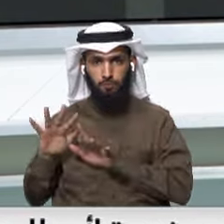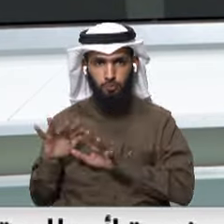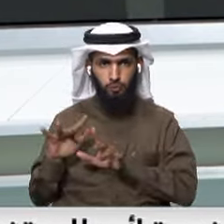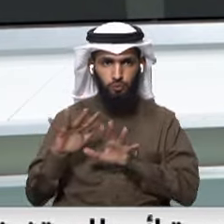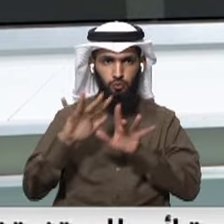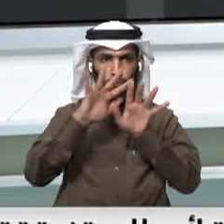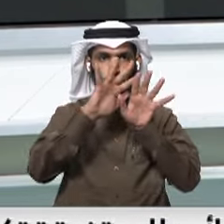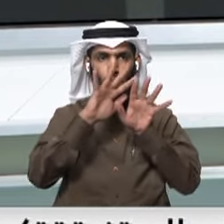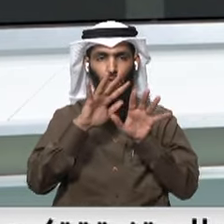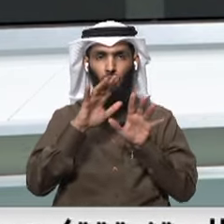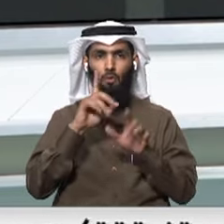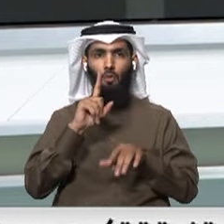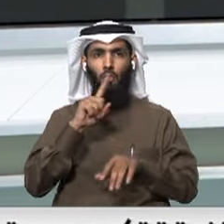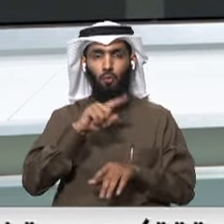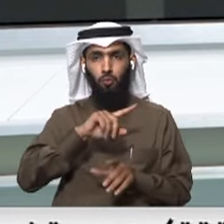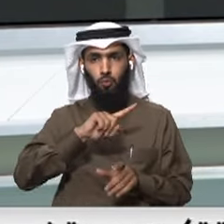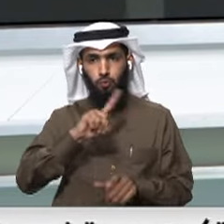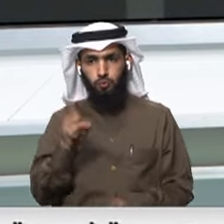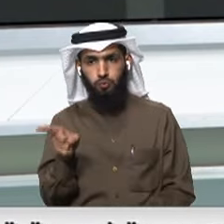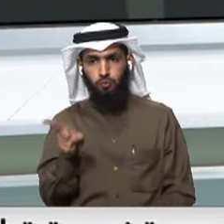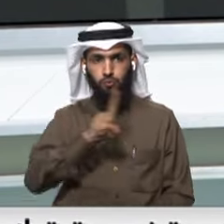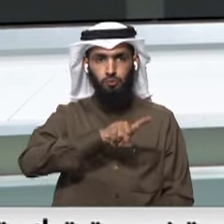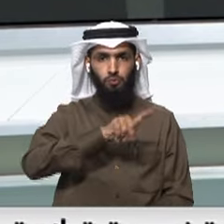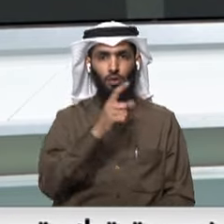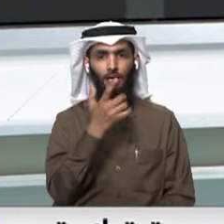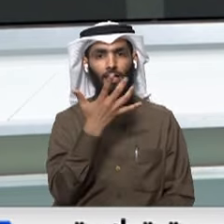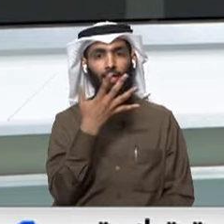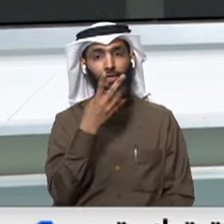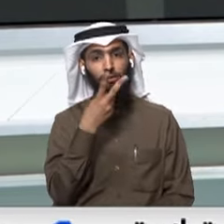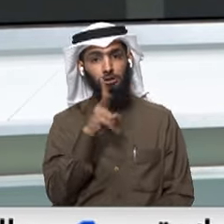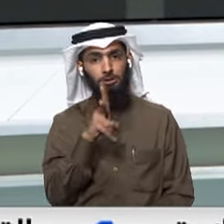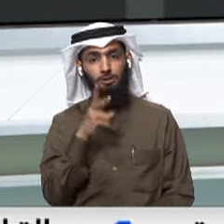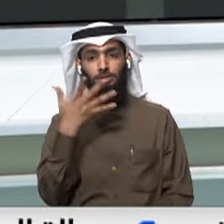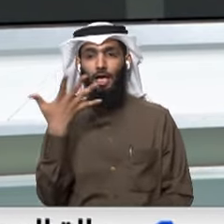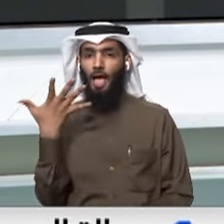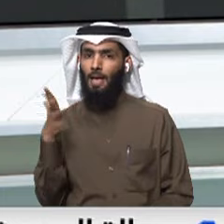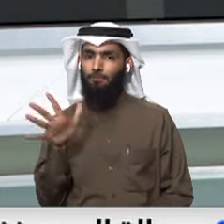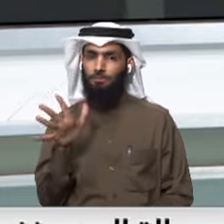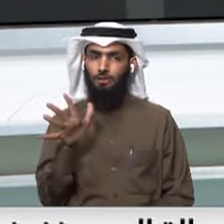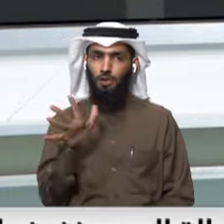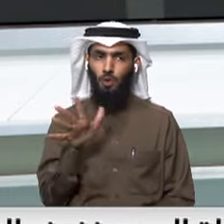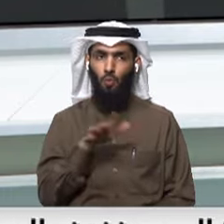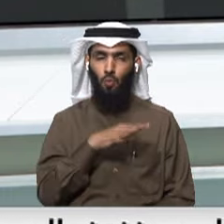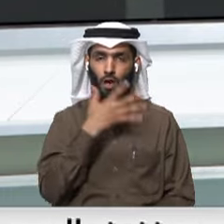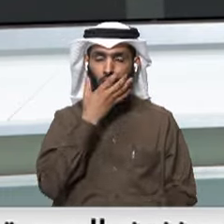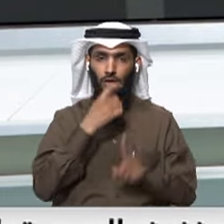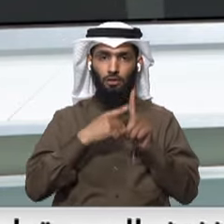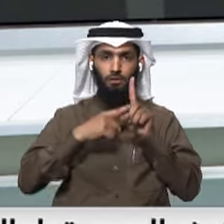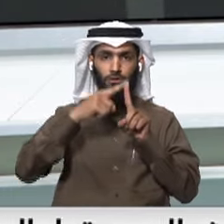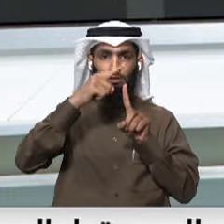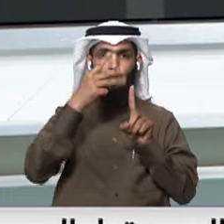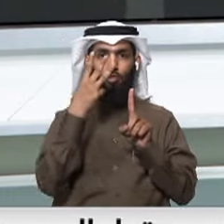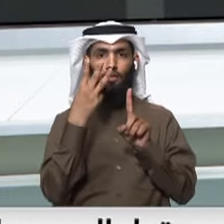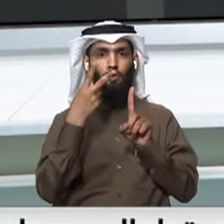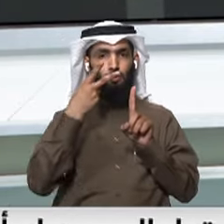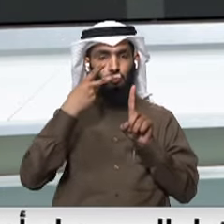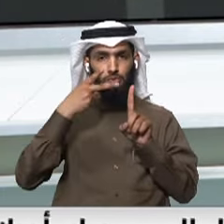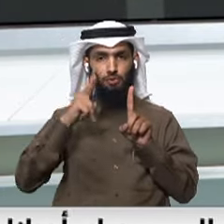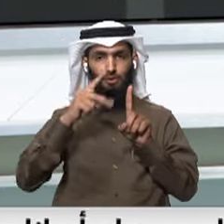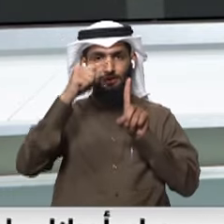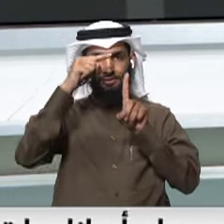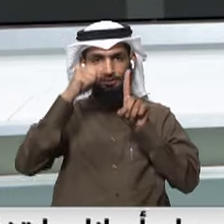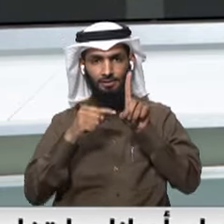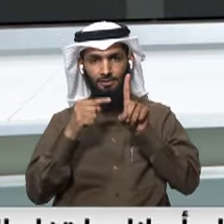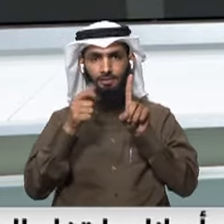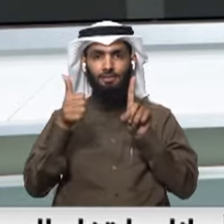معتدله تنشط على فترات من 20 الى 50 م في الساعه درجه الحراره العظمى 23 درجه مئويه والصغره